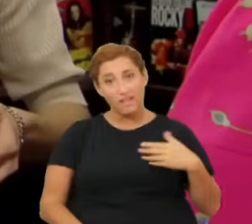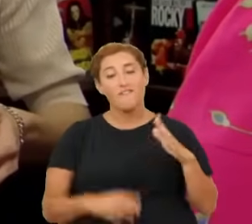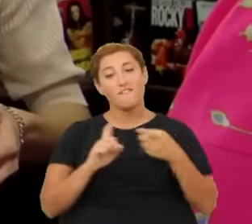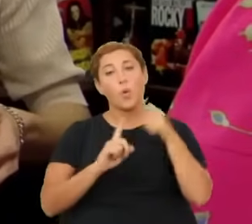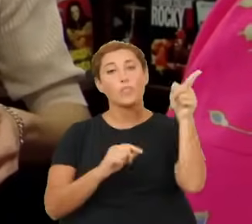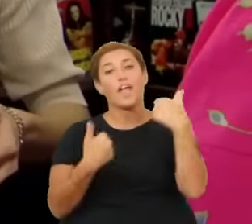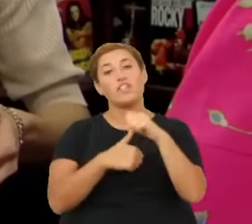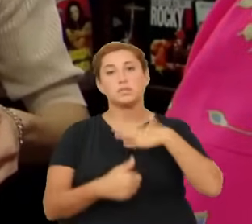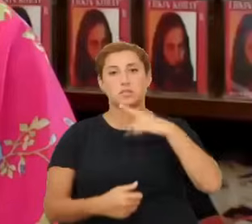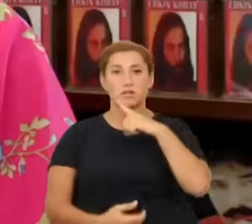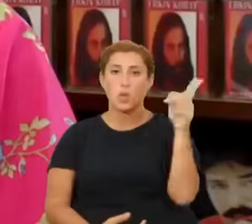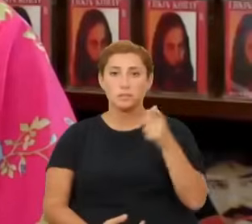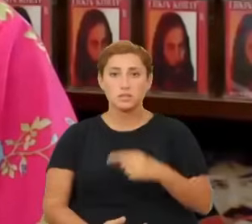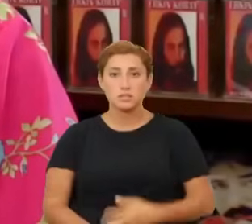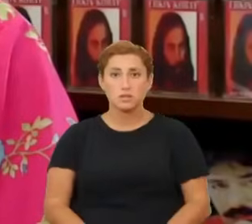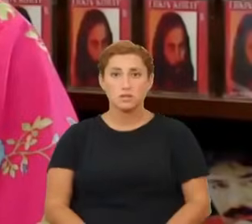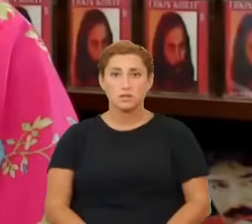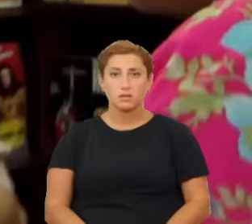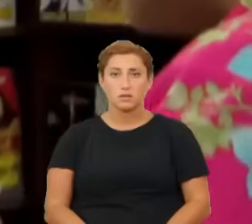ve onunla evlenmek istediğini söylemişsin.